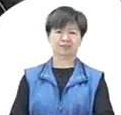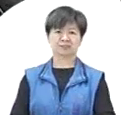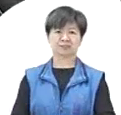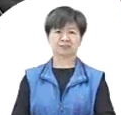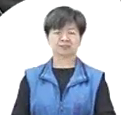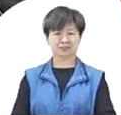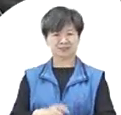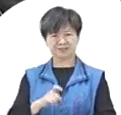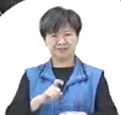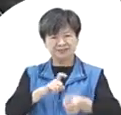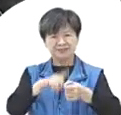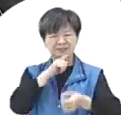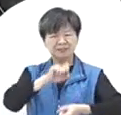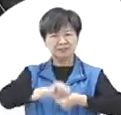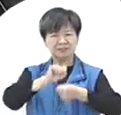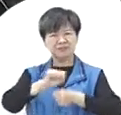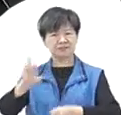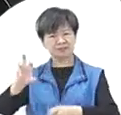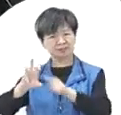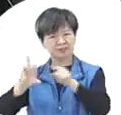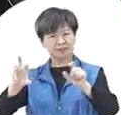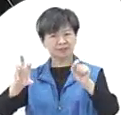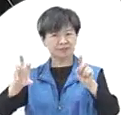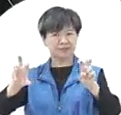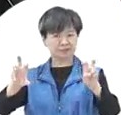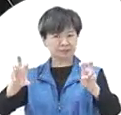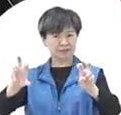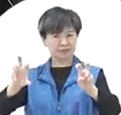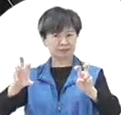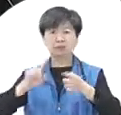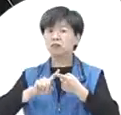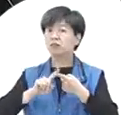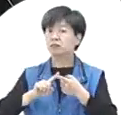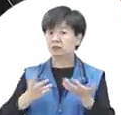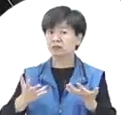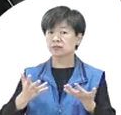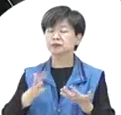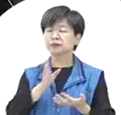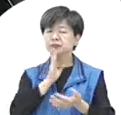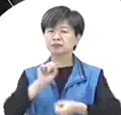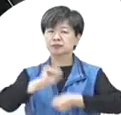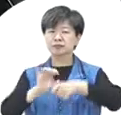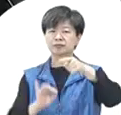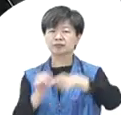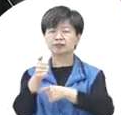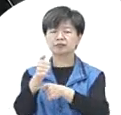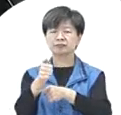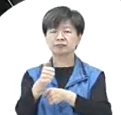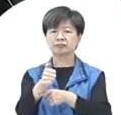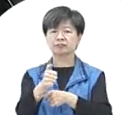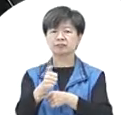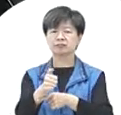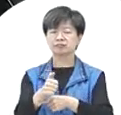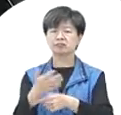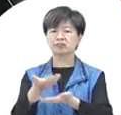加的是80元到120元，对吗？ 是， 对，增加50%。 从什么时候开始发放？ 明年1月1号。